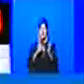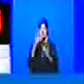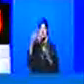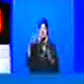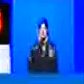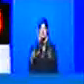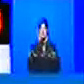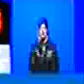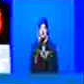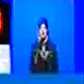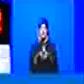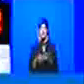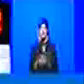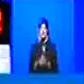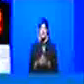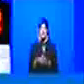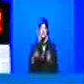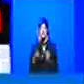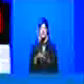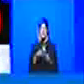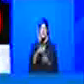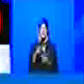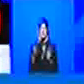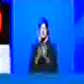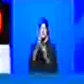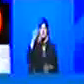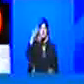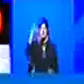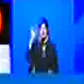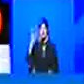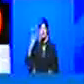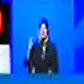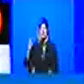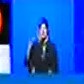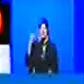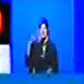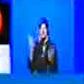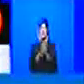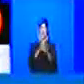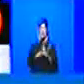penting, daya dukung lingkungan dan membangun infrastruktur yang berkeadilan. Baik,